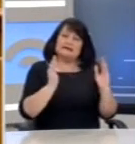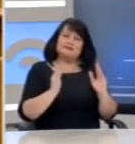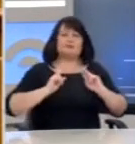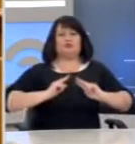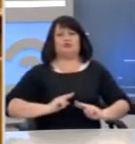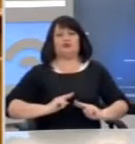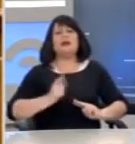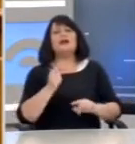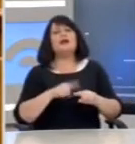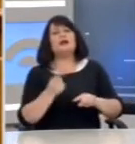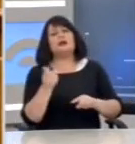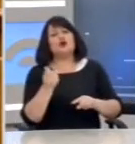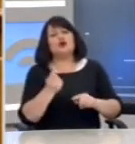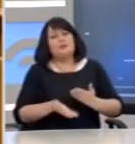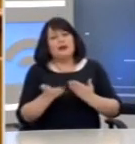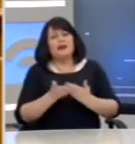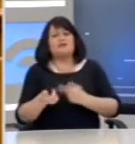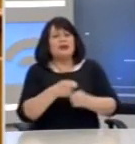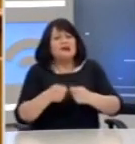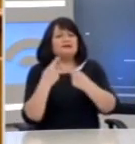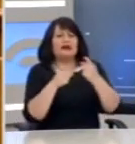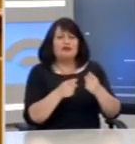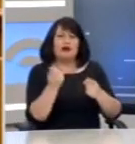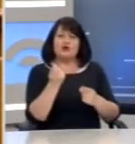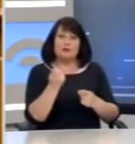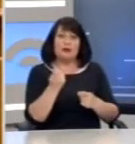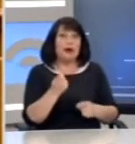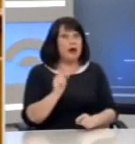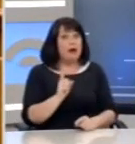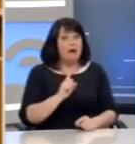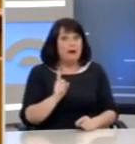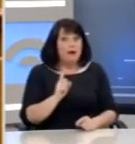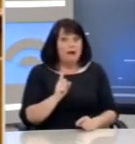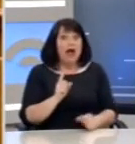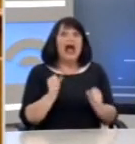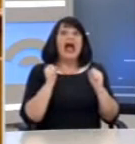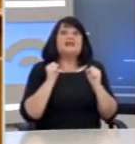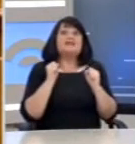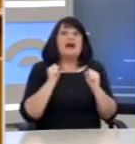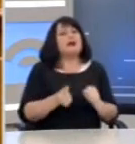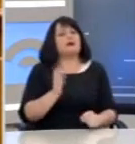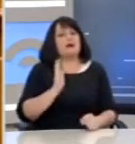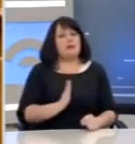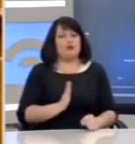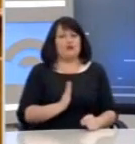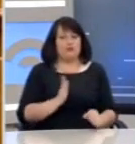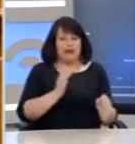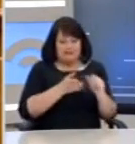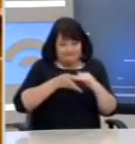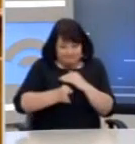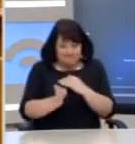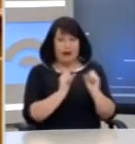η οικονομική δραστηριότητα, χωρίς όμως να ρισκάρουμε την ασφαλή έξοδο της χώρας από την κρίση. Η πρόταση λοιπόν